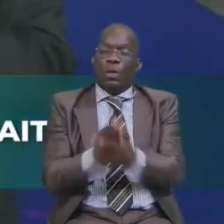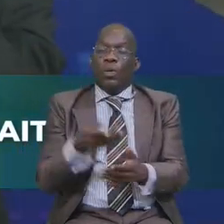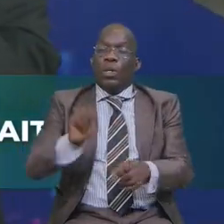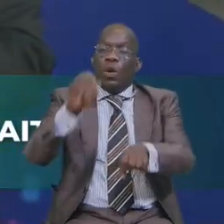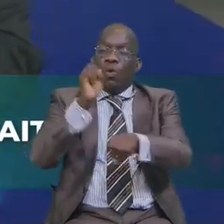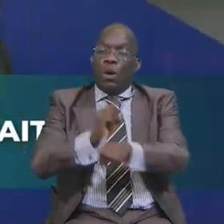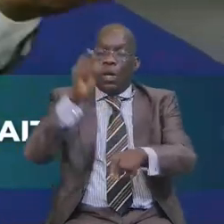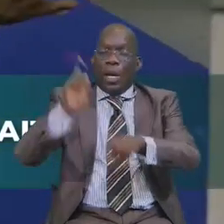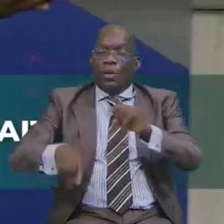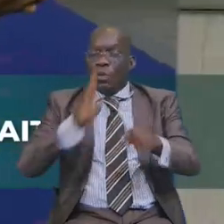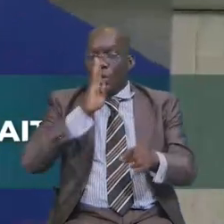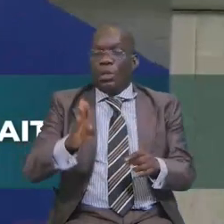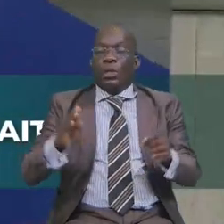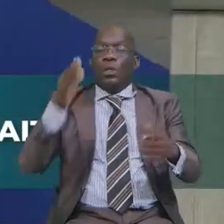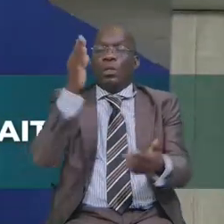imparable.